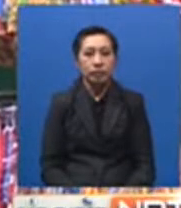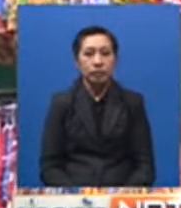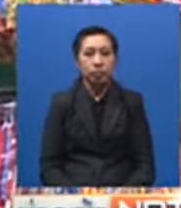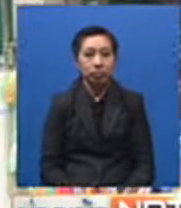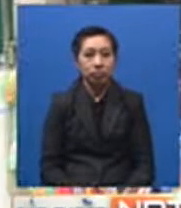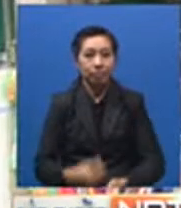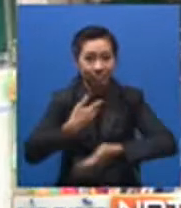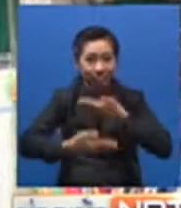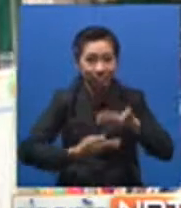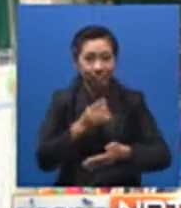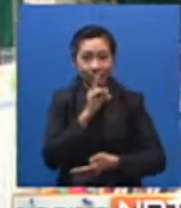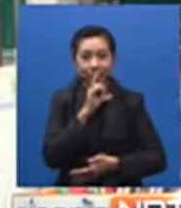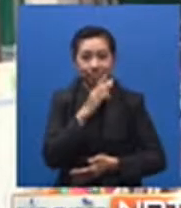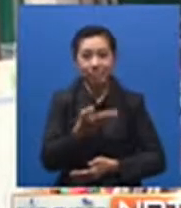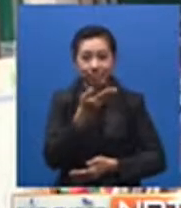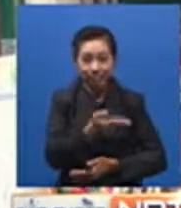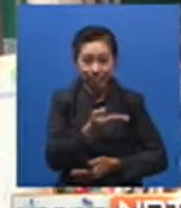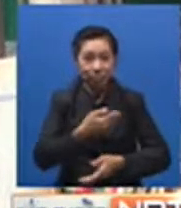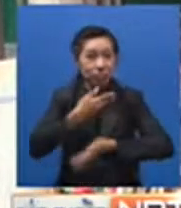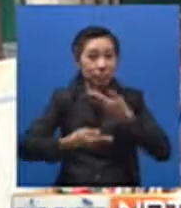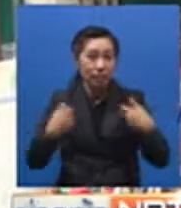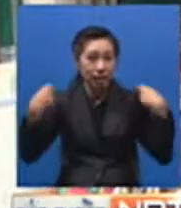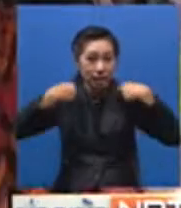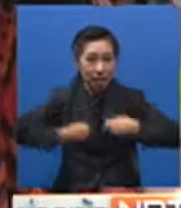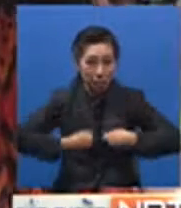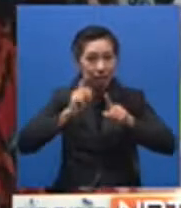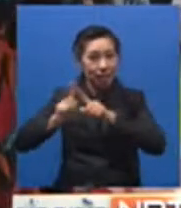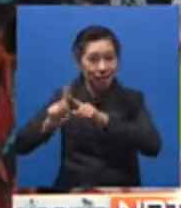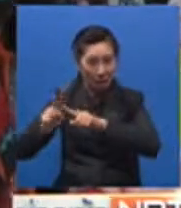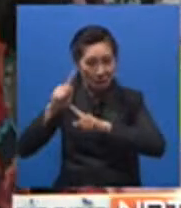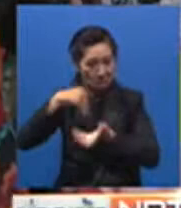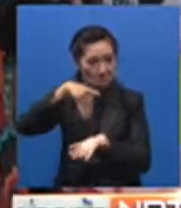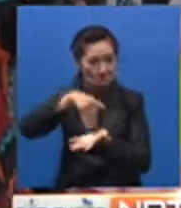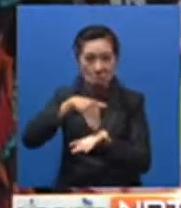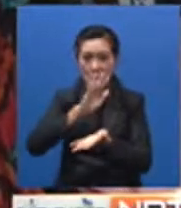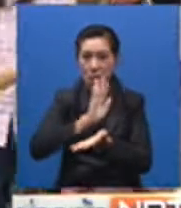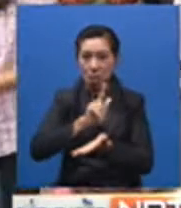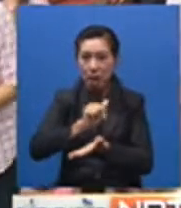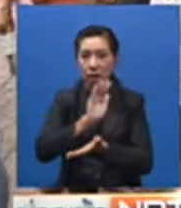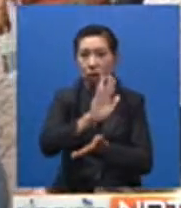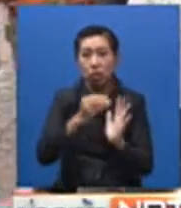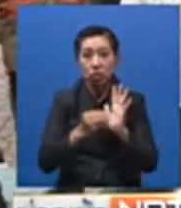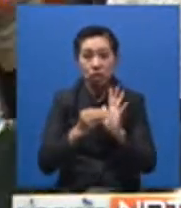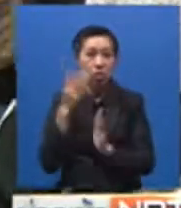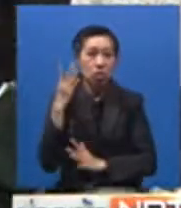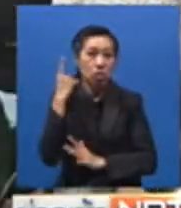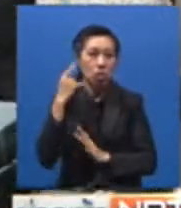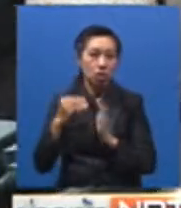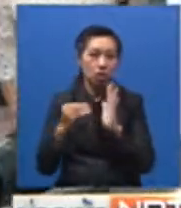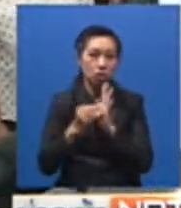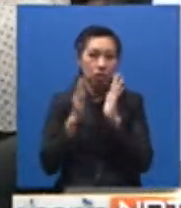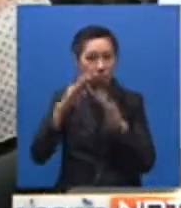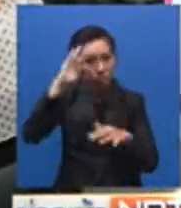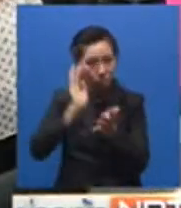ตลาดโบเบ๊แหล่งค้าขายเสื้อผ้าใจกลางเมืองของกรุงเทพมหานครถูกเจ้าหน้าที่กรุงเทพมหานครจัดระเบียบแผงค้า